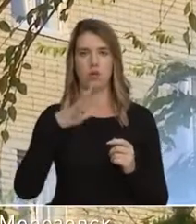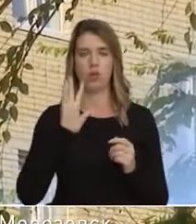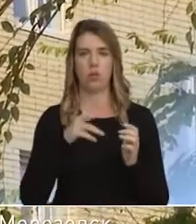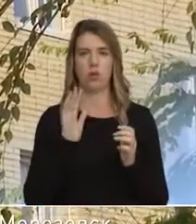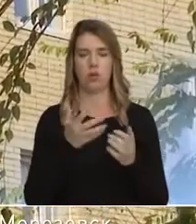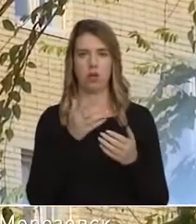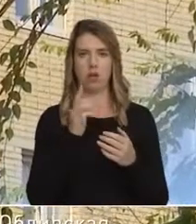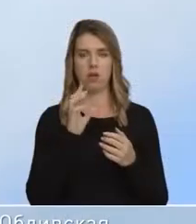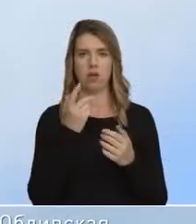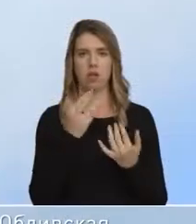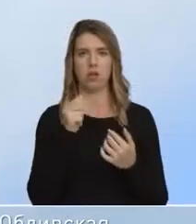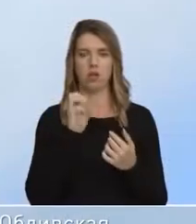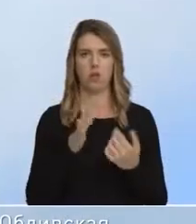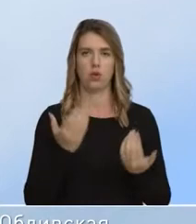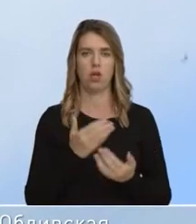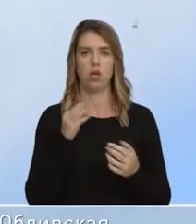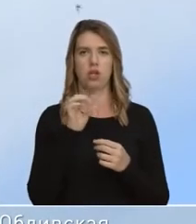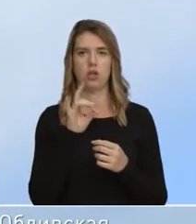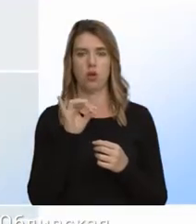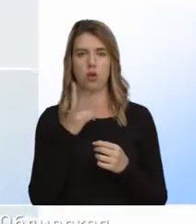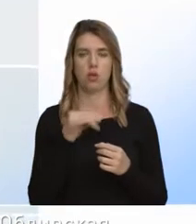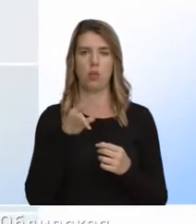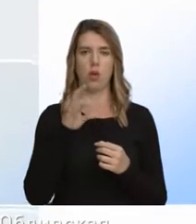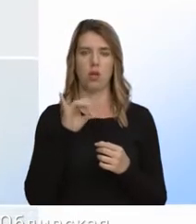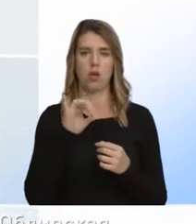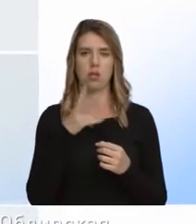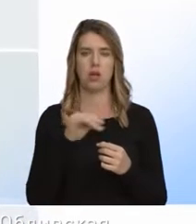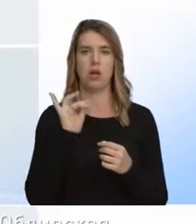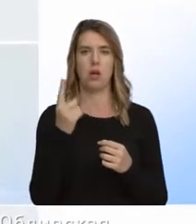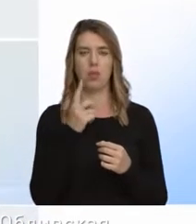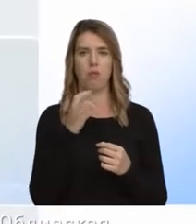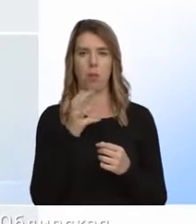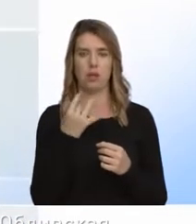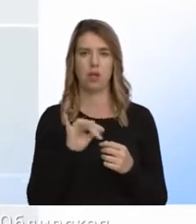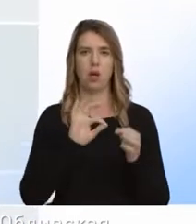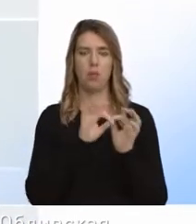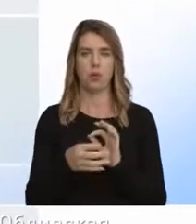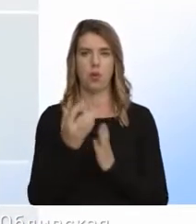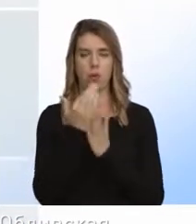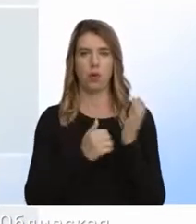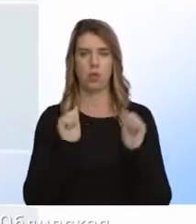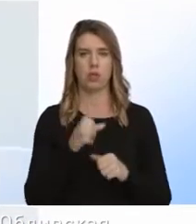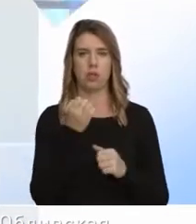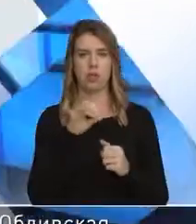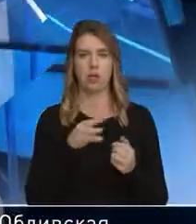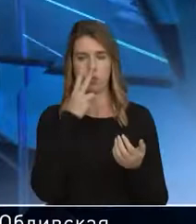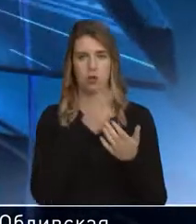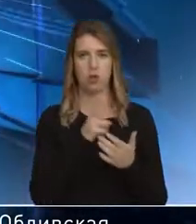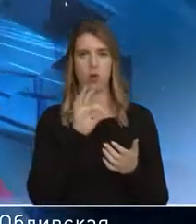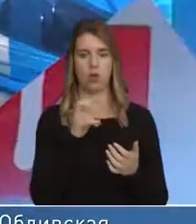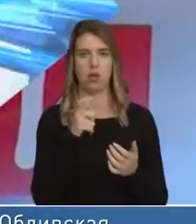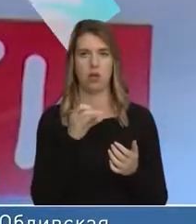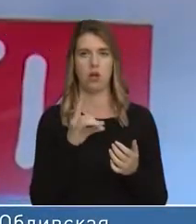будет отсутствовать несколько часов у жителей Железнодорожного, Пролетарского и Первомайского районов. Подробный перечень улиц размещен на портале